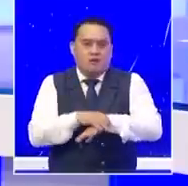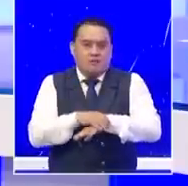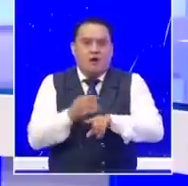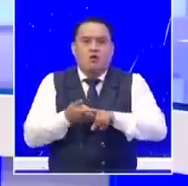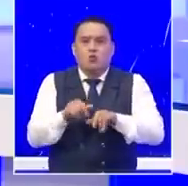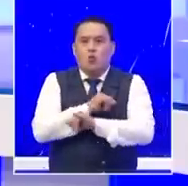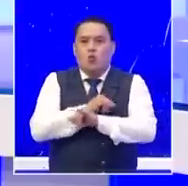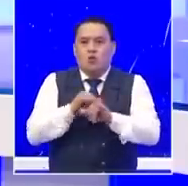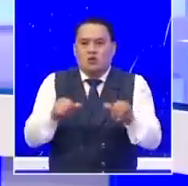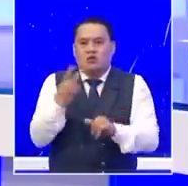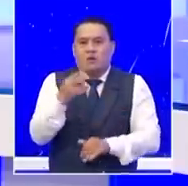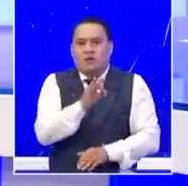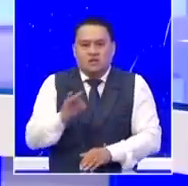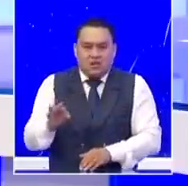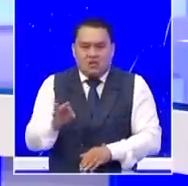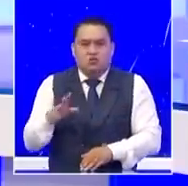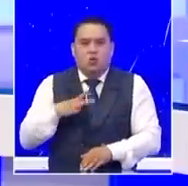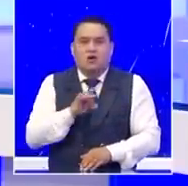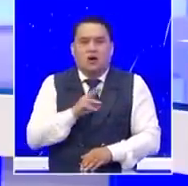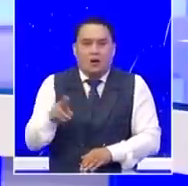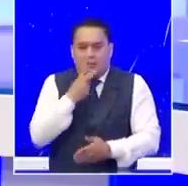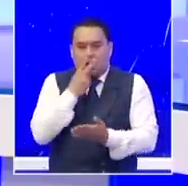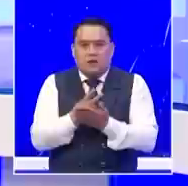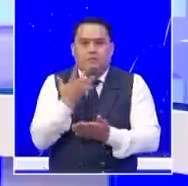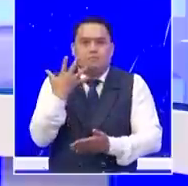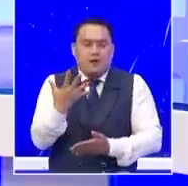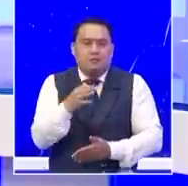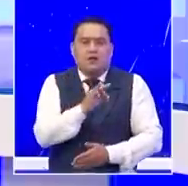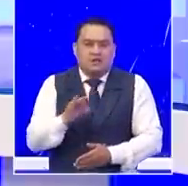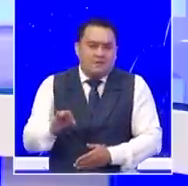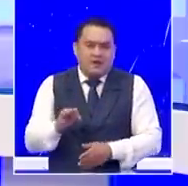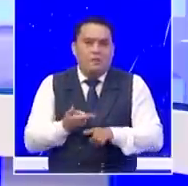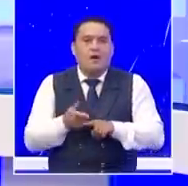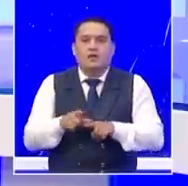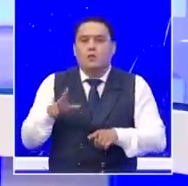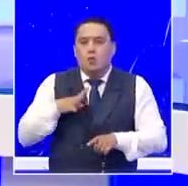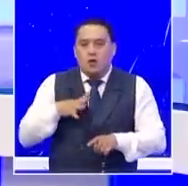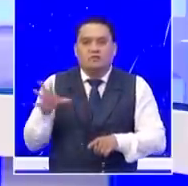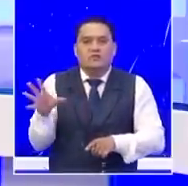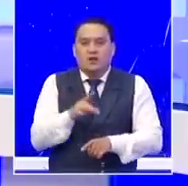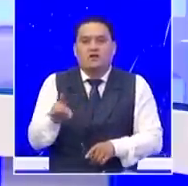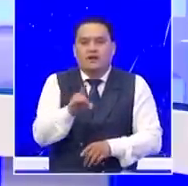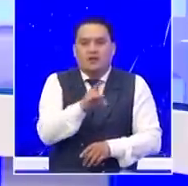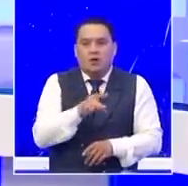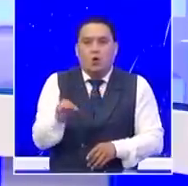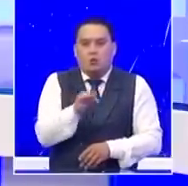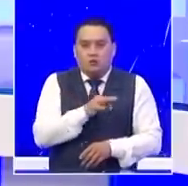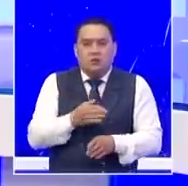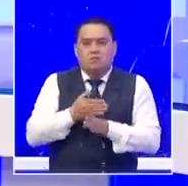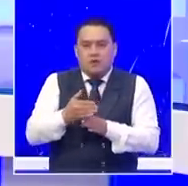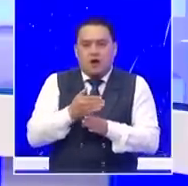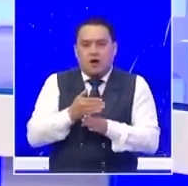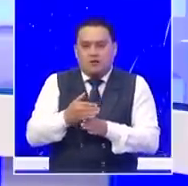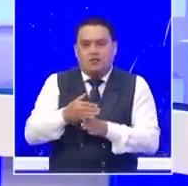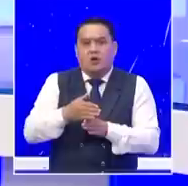самым прирост составил 2%, что меньше республиканского показателя на 5%. Поэтому почти во всех регионах области поэтапно